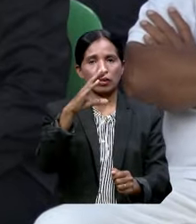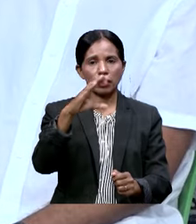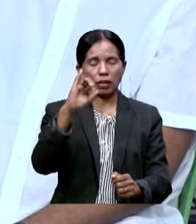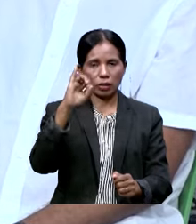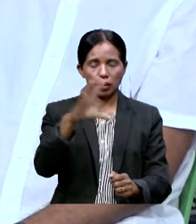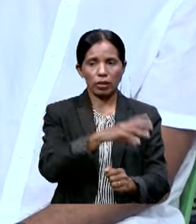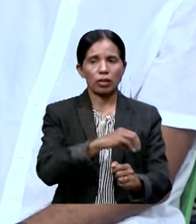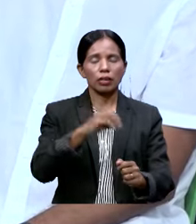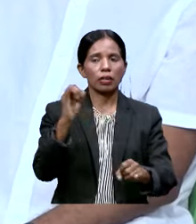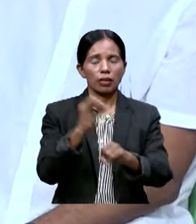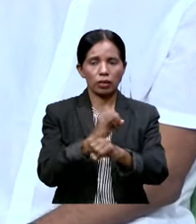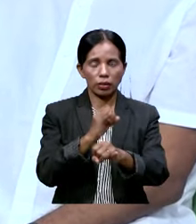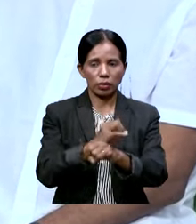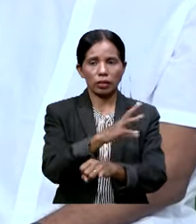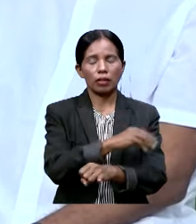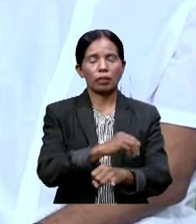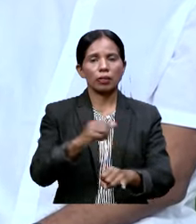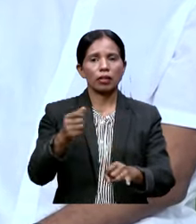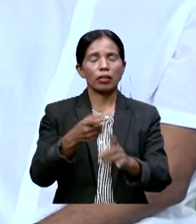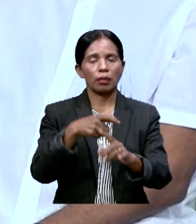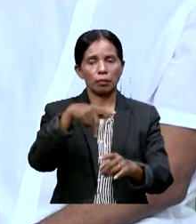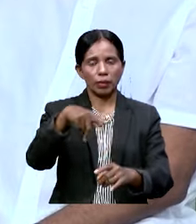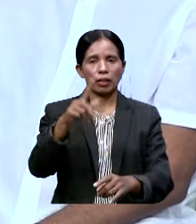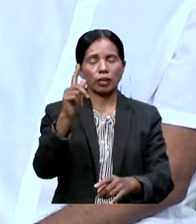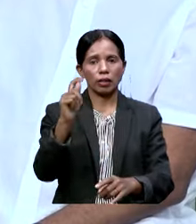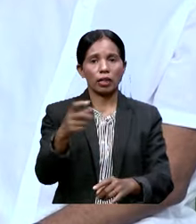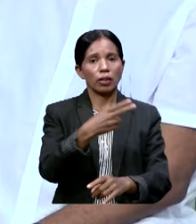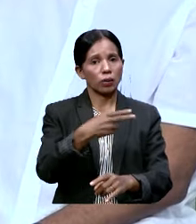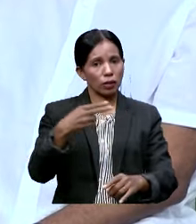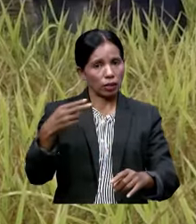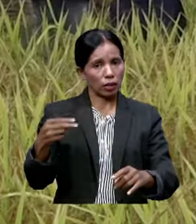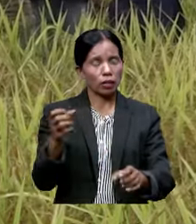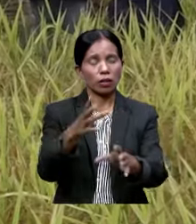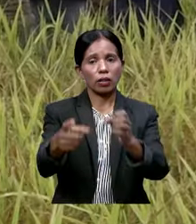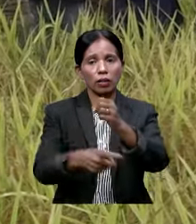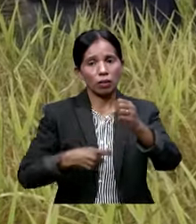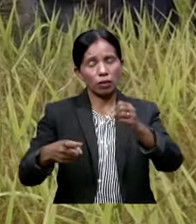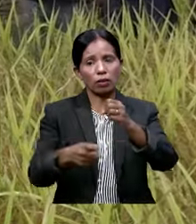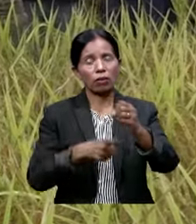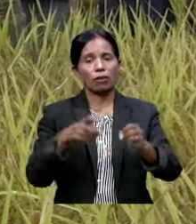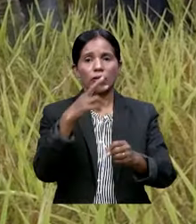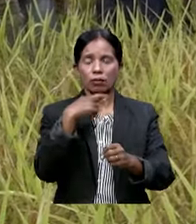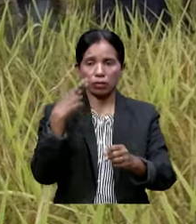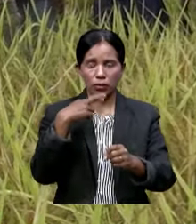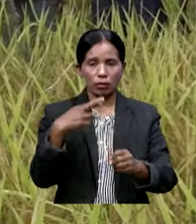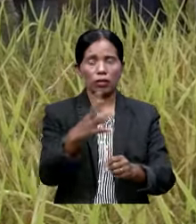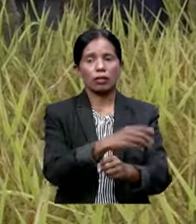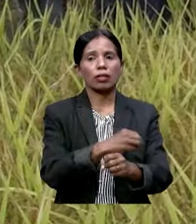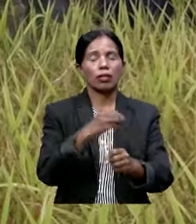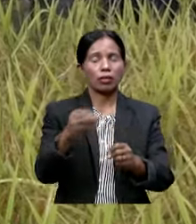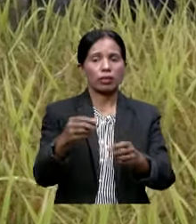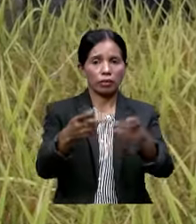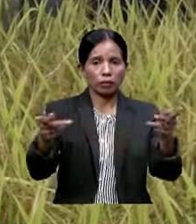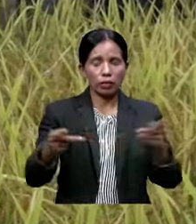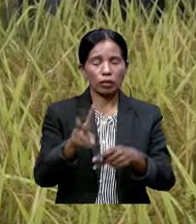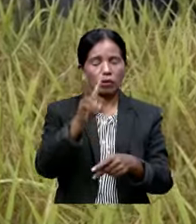Dagang Industri dan Kading Manggarai Barat no PT Petrosida Gresik, kolieta hare badahuluk hektare rua nebetuir programa